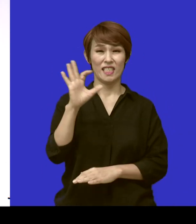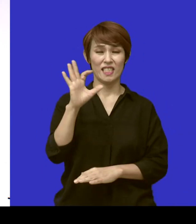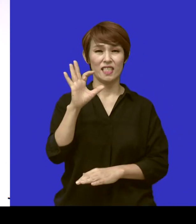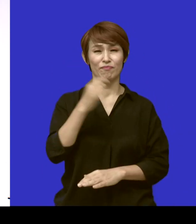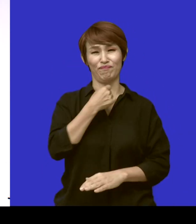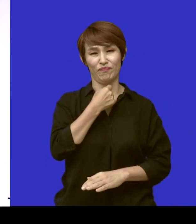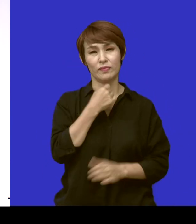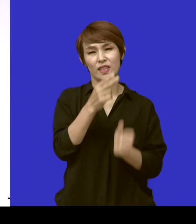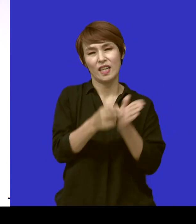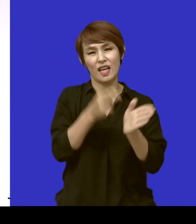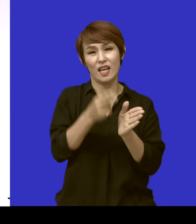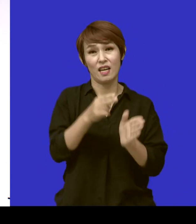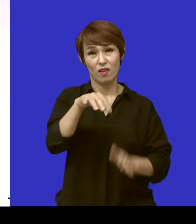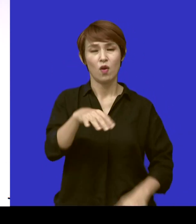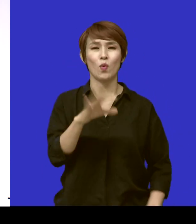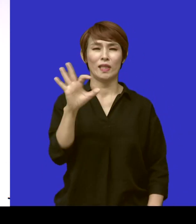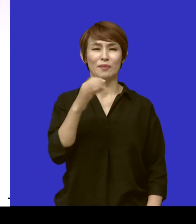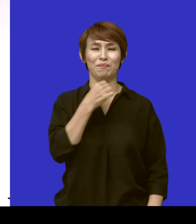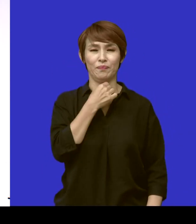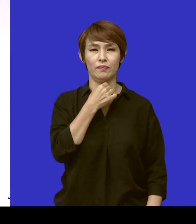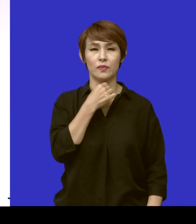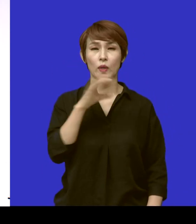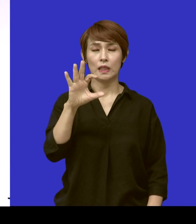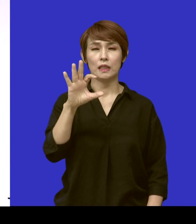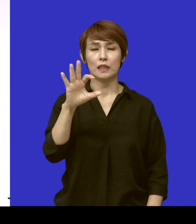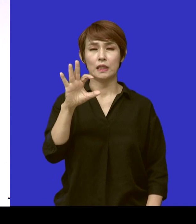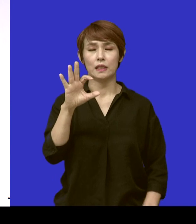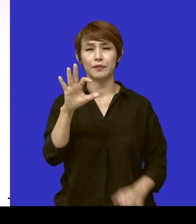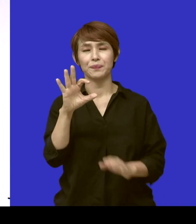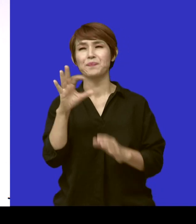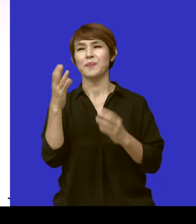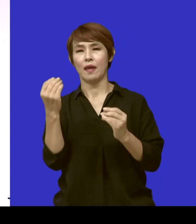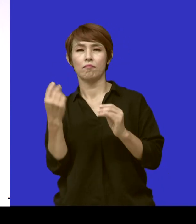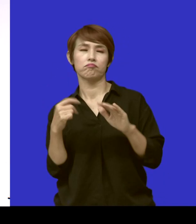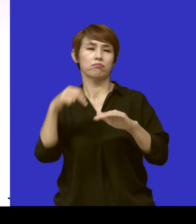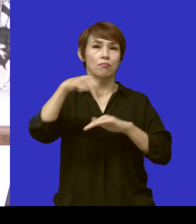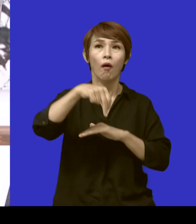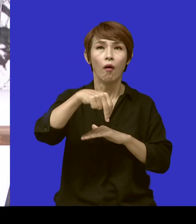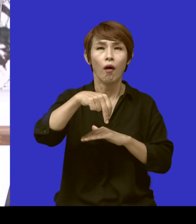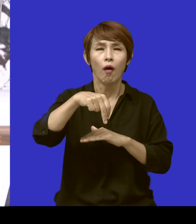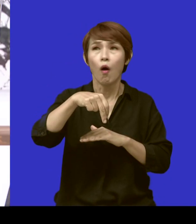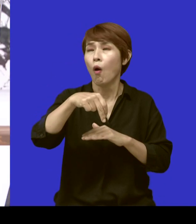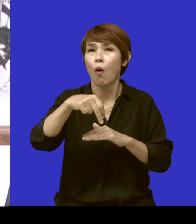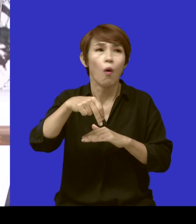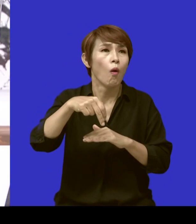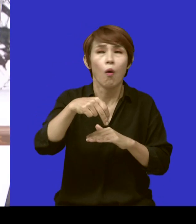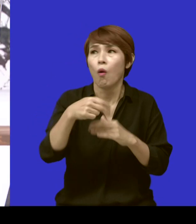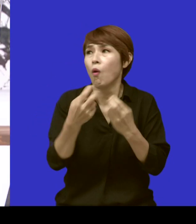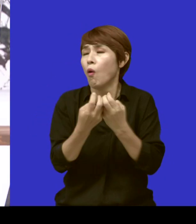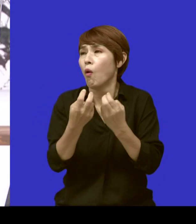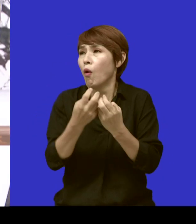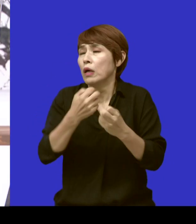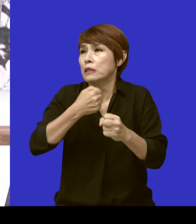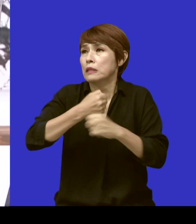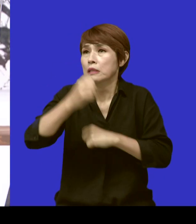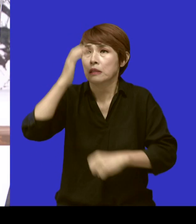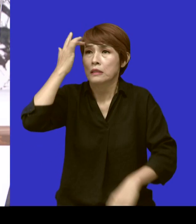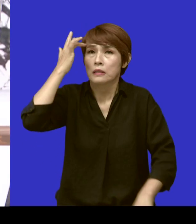기차에서 화장실을 갔는데 화장실에서 나온 순간 방향을